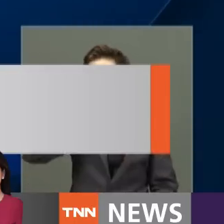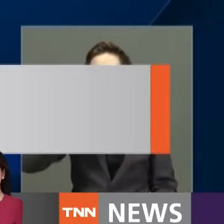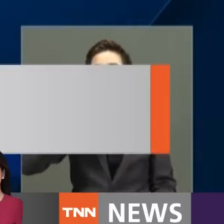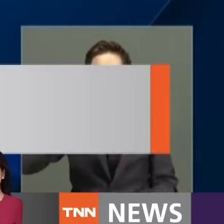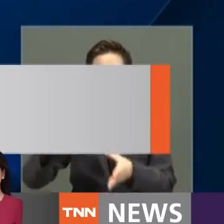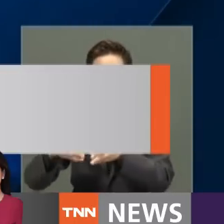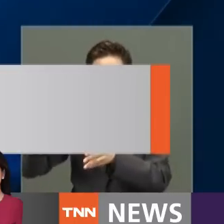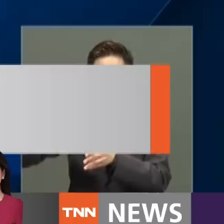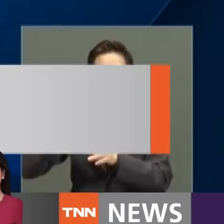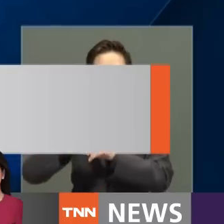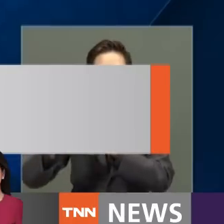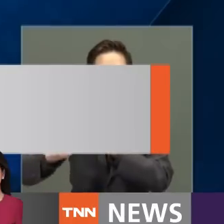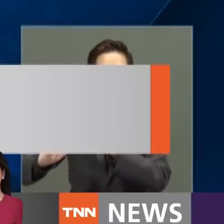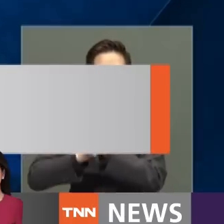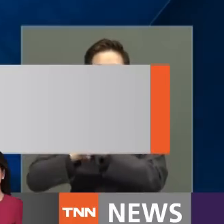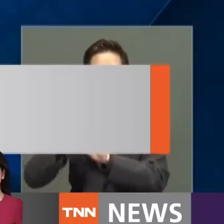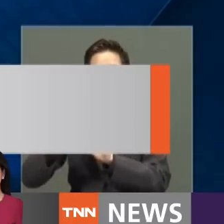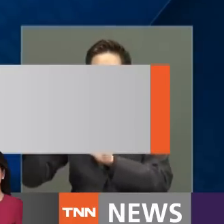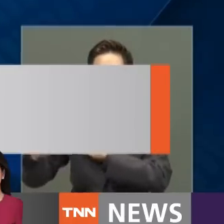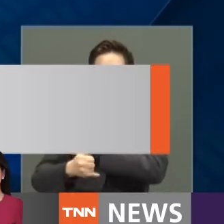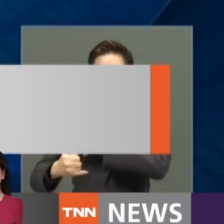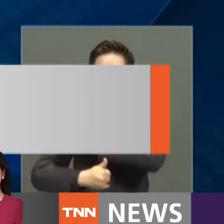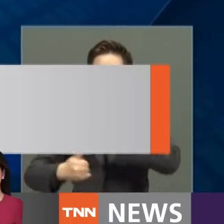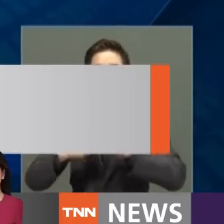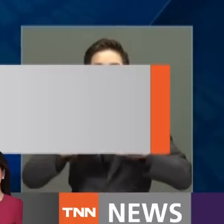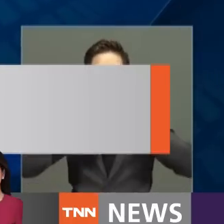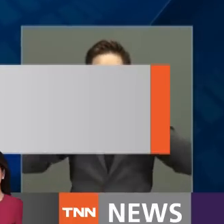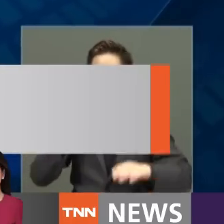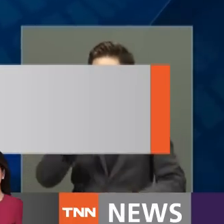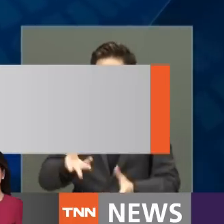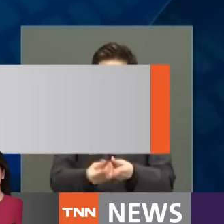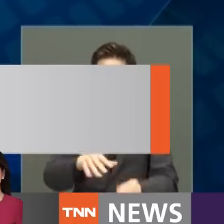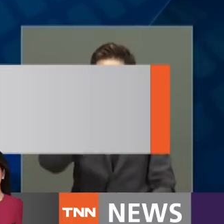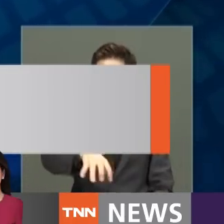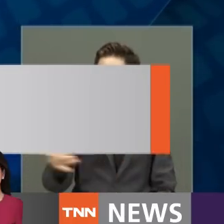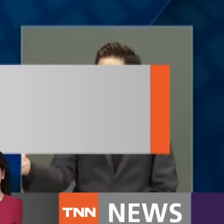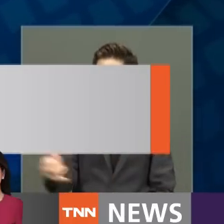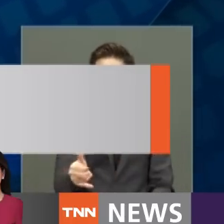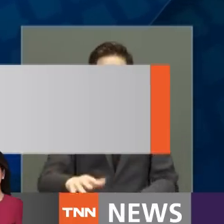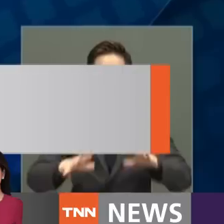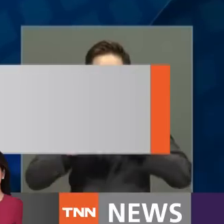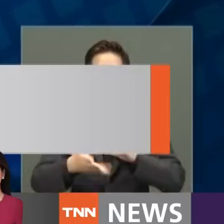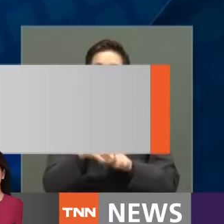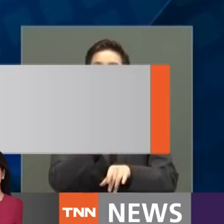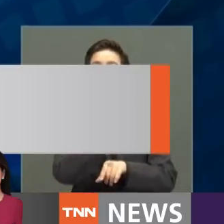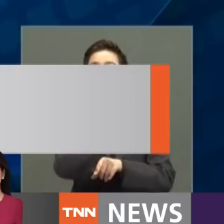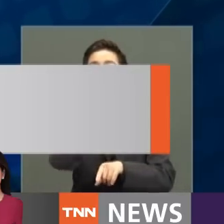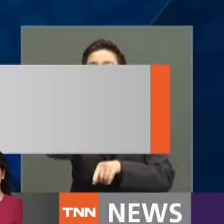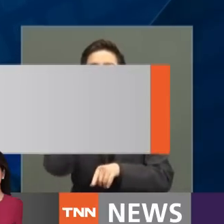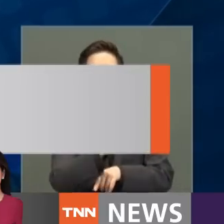ะคะภายใต้เงื่อนไขการกักกันในสถานที่ที่ทางราชการกำหนดไม่ว่าจะเป็นSQ นะ